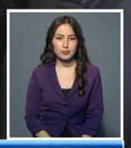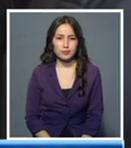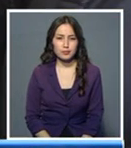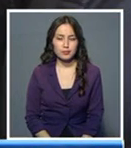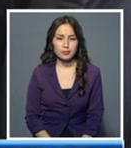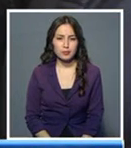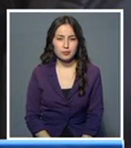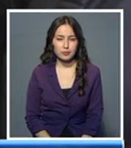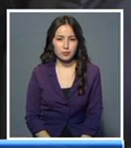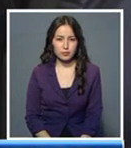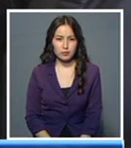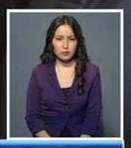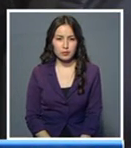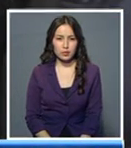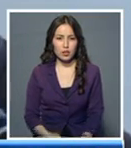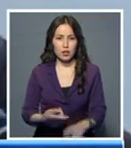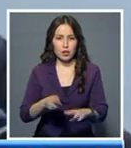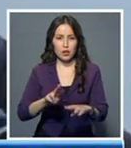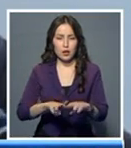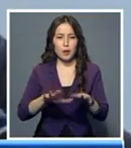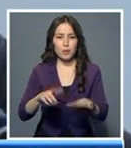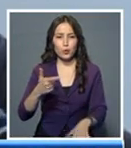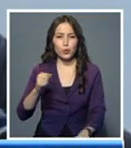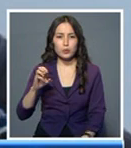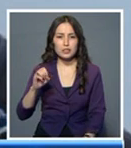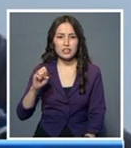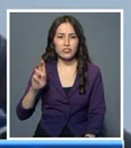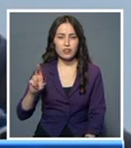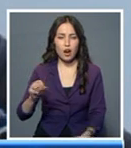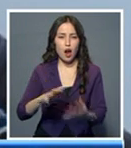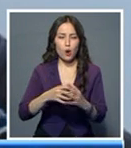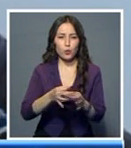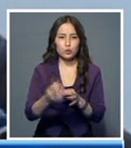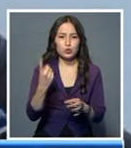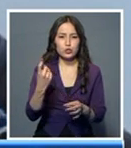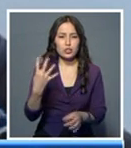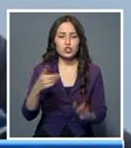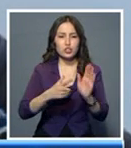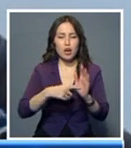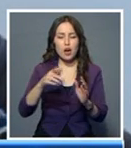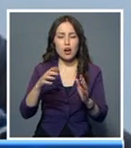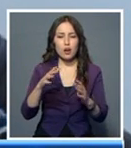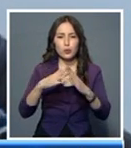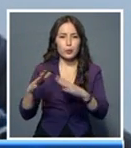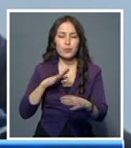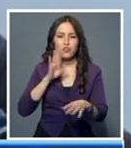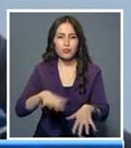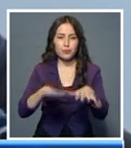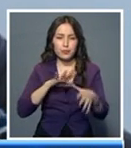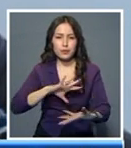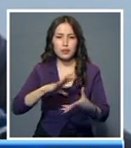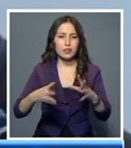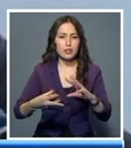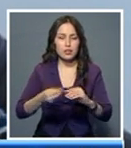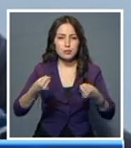Было затоплено 146 домов. Рузаевка ауылында 146 аула су астында қалды. 12 баспана мүлдем қираған. Қазір ол жерде